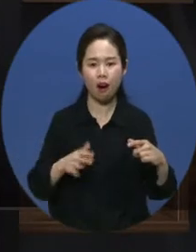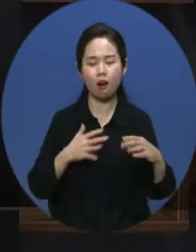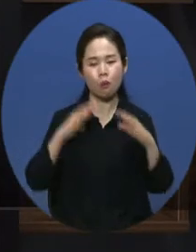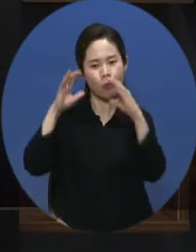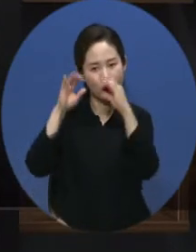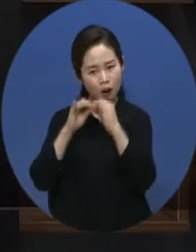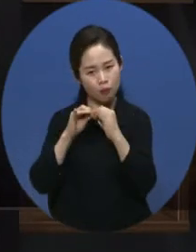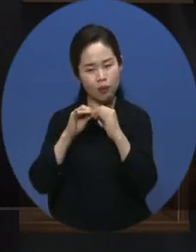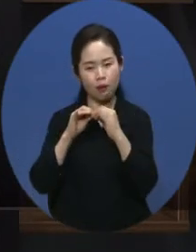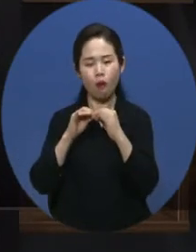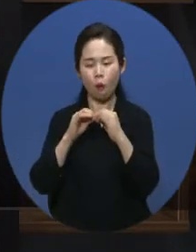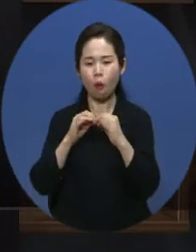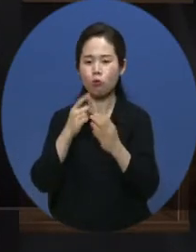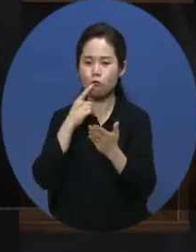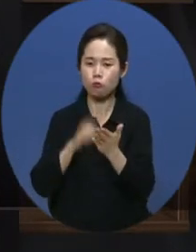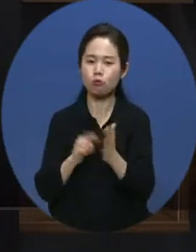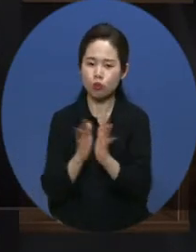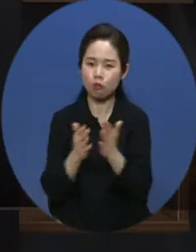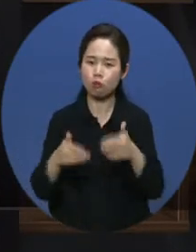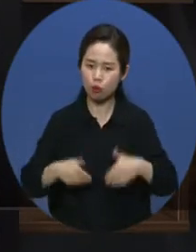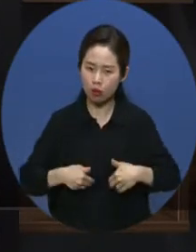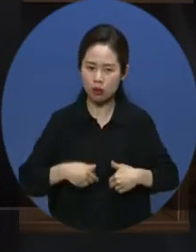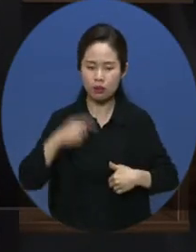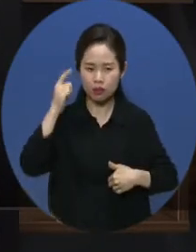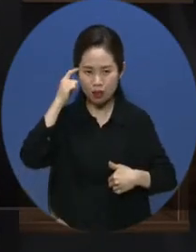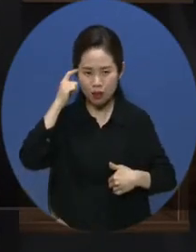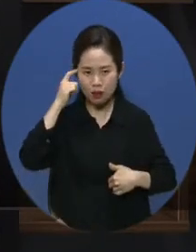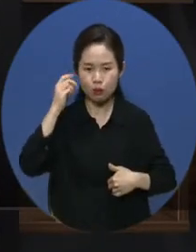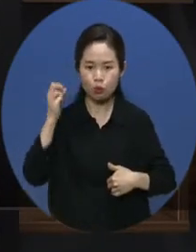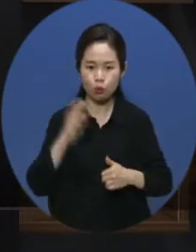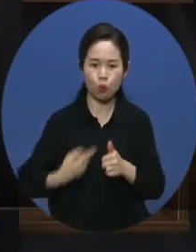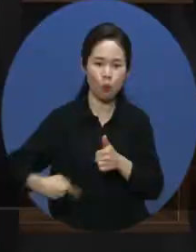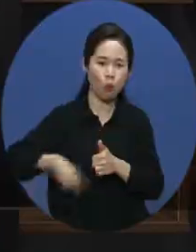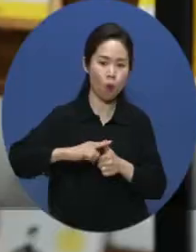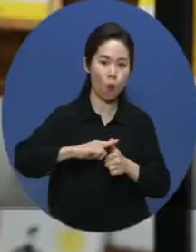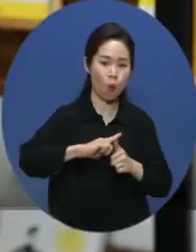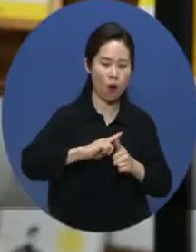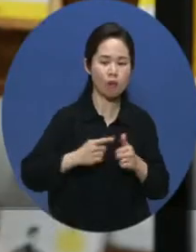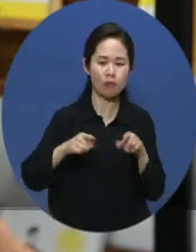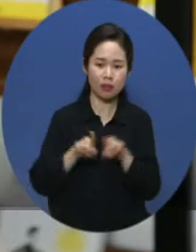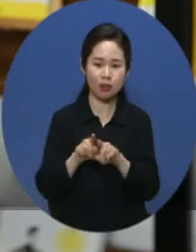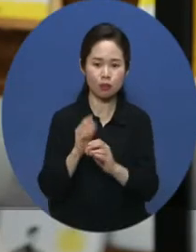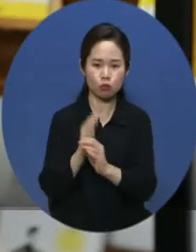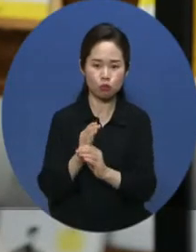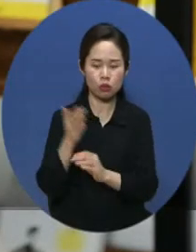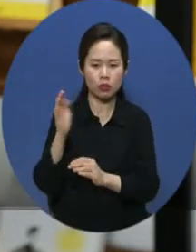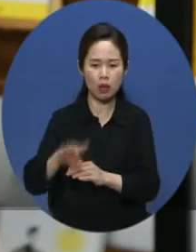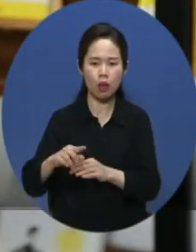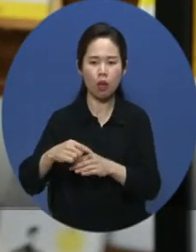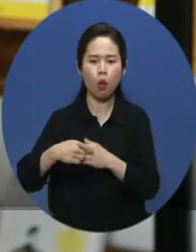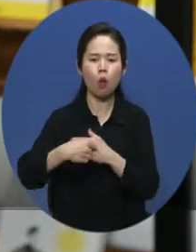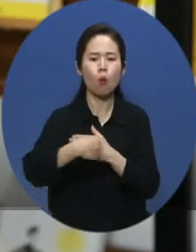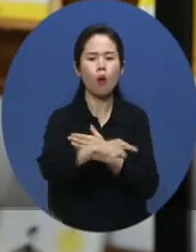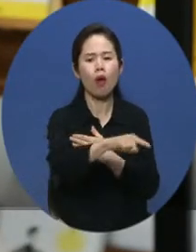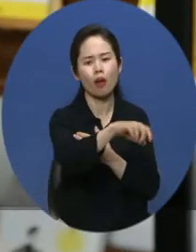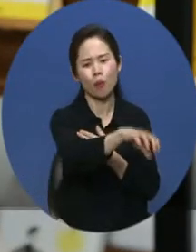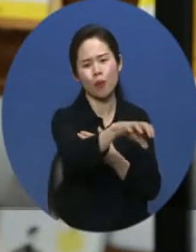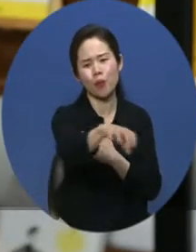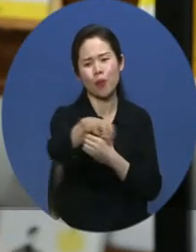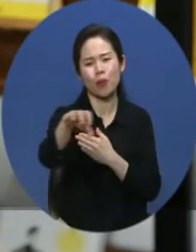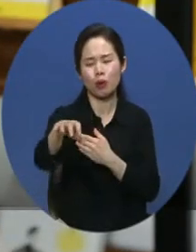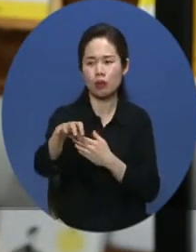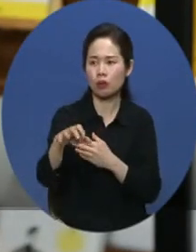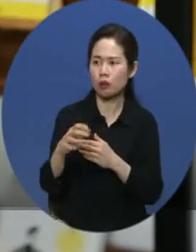필요함을 느끼시고 또 실제로 저희하고 함께 하고 있는데요. 이제 다른 지역에서는 아직까지 좀